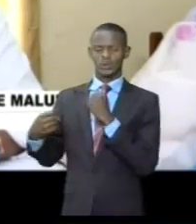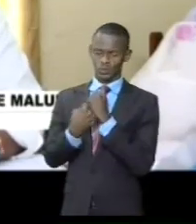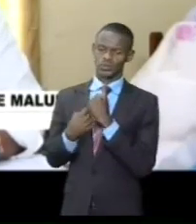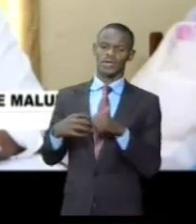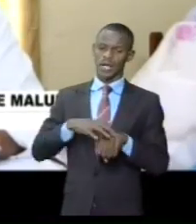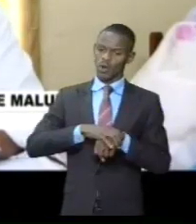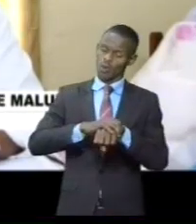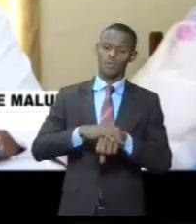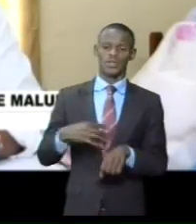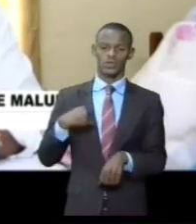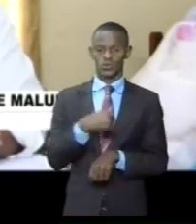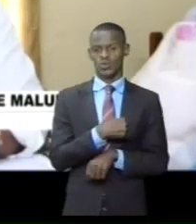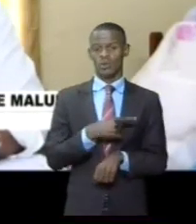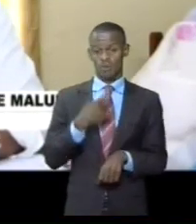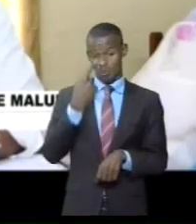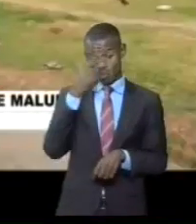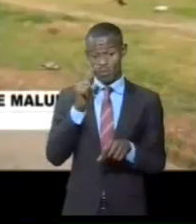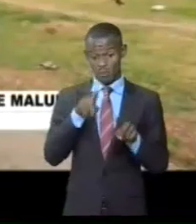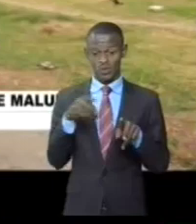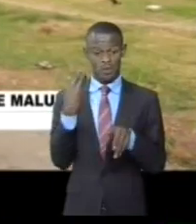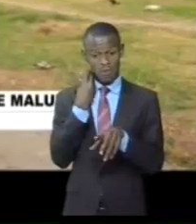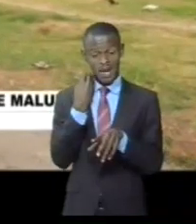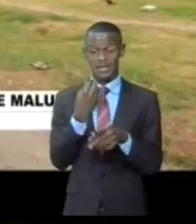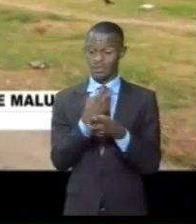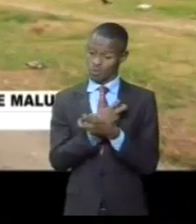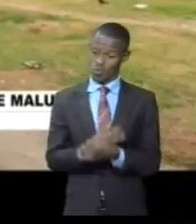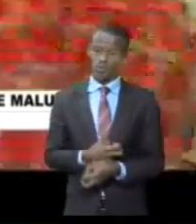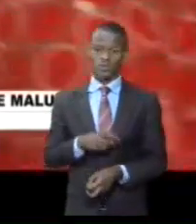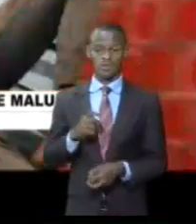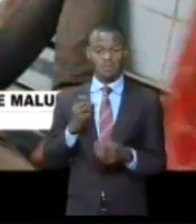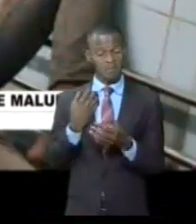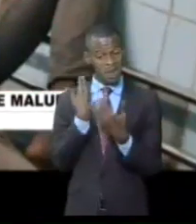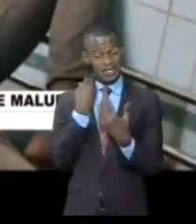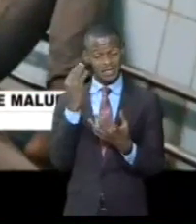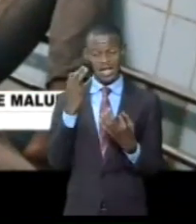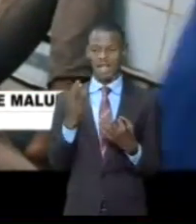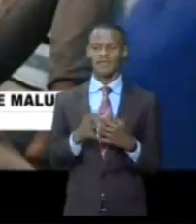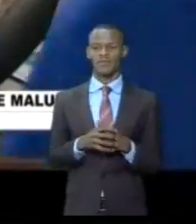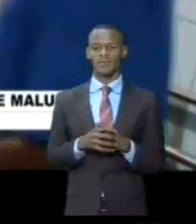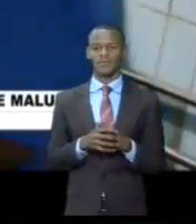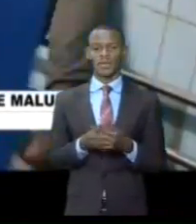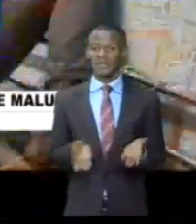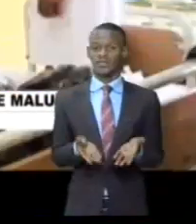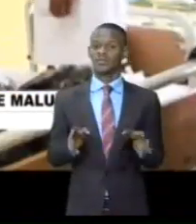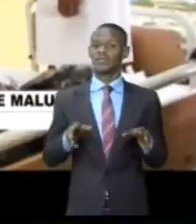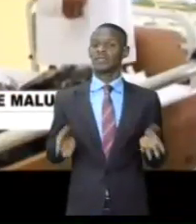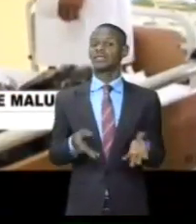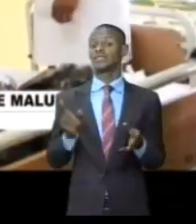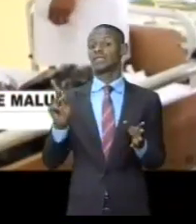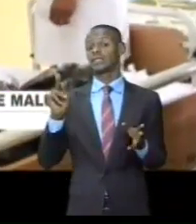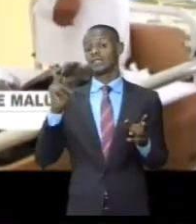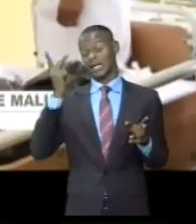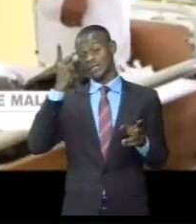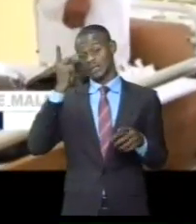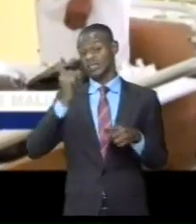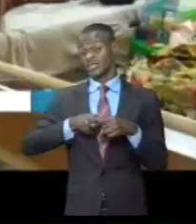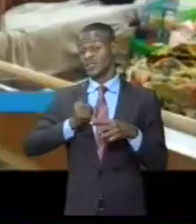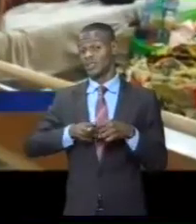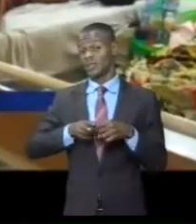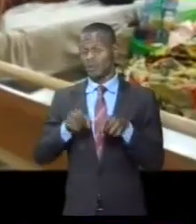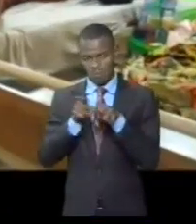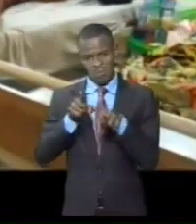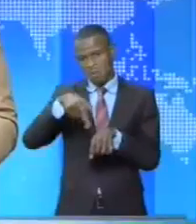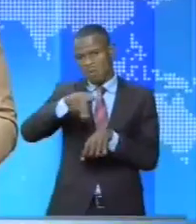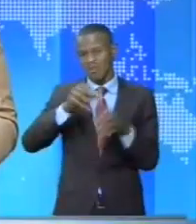personnes vivant avec la... C'est une maladie chronique. Si à Kinshasa, la capitale, le tableau est sombre, que dire des populations qui vivent à l'intérieur